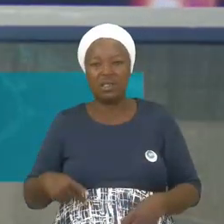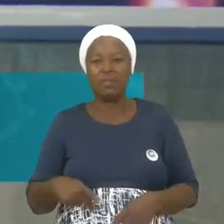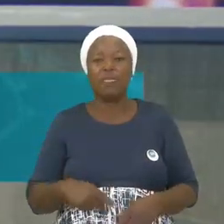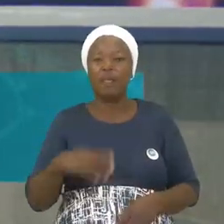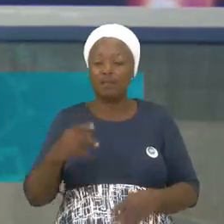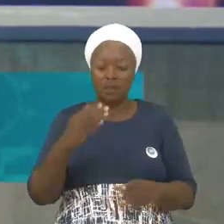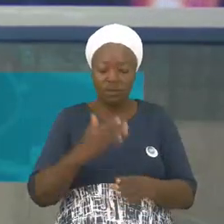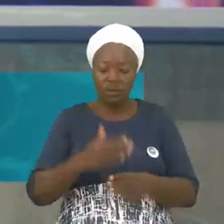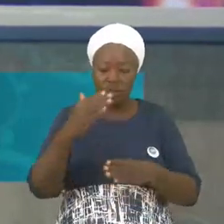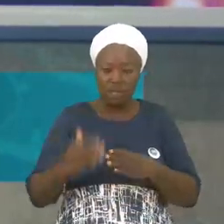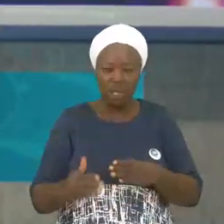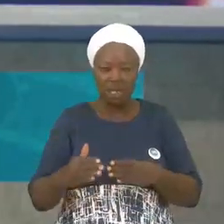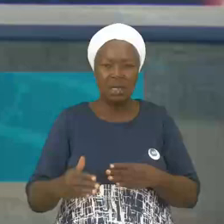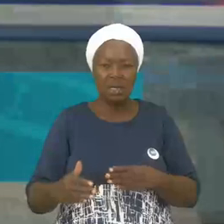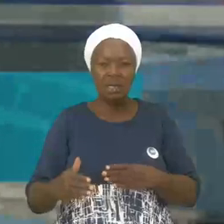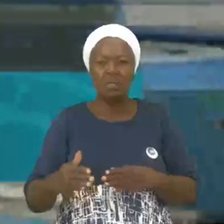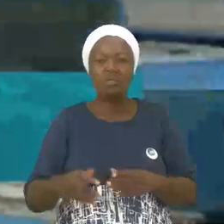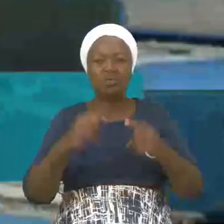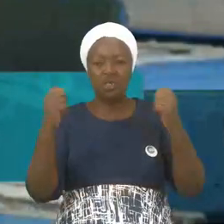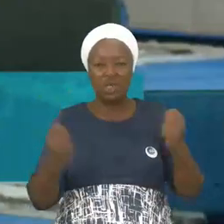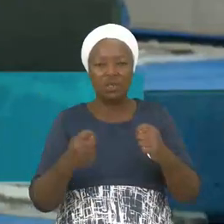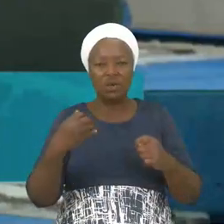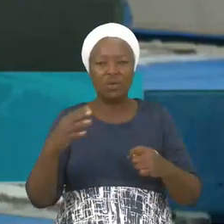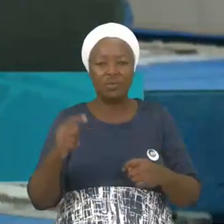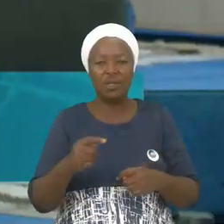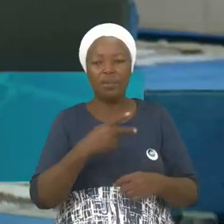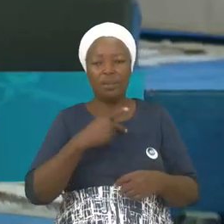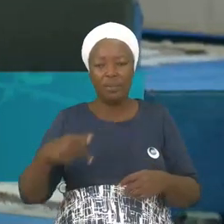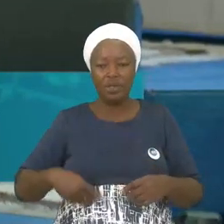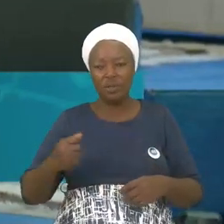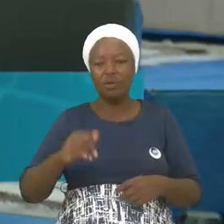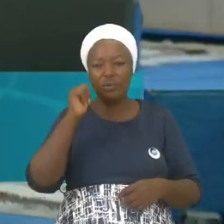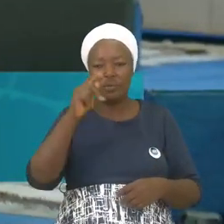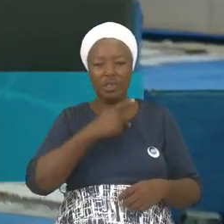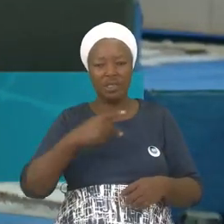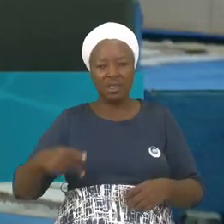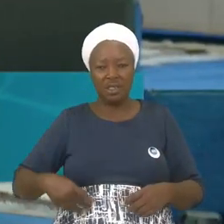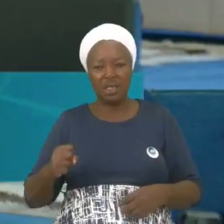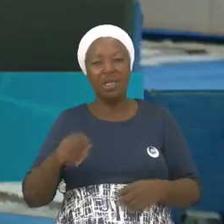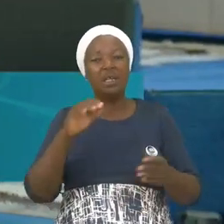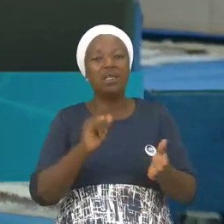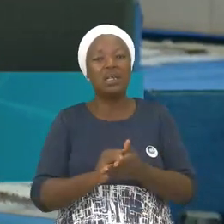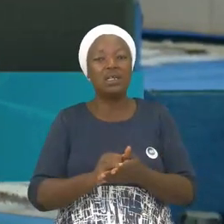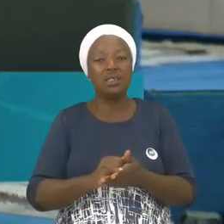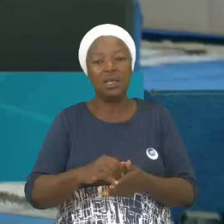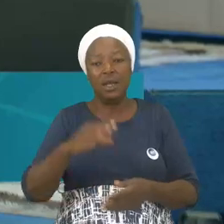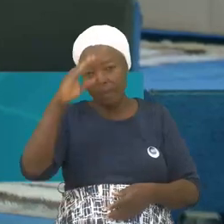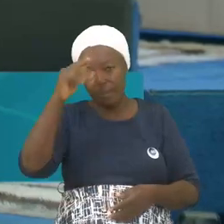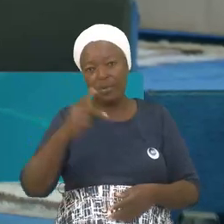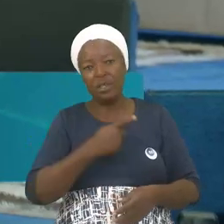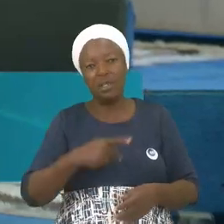princes. Le triomphe total, le triomphe complet du prince des princes.